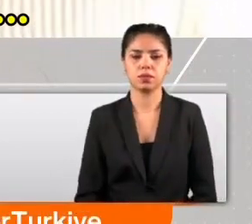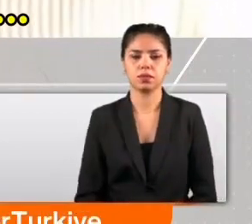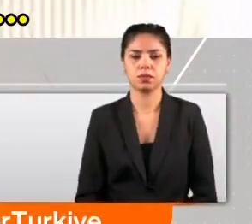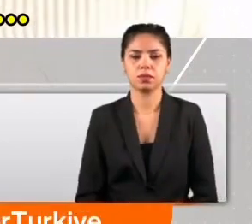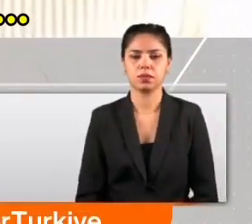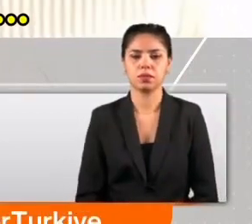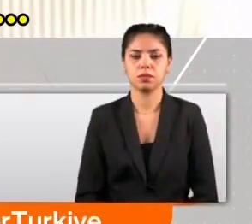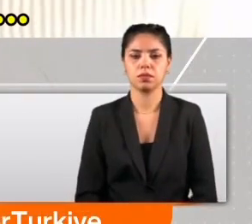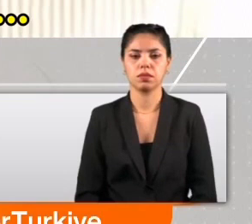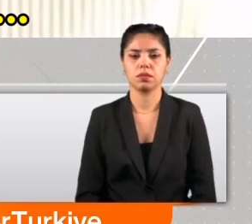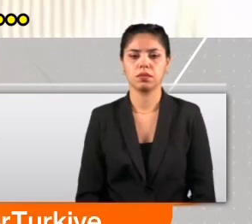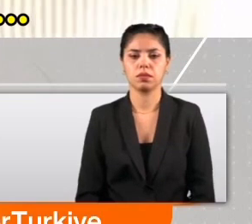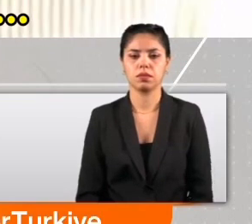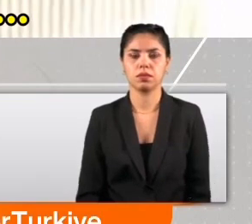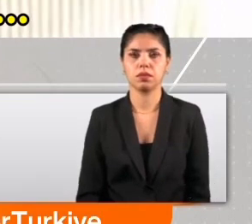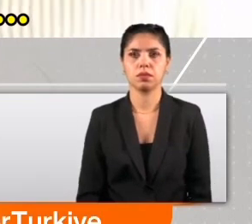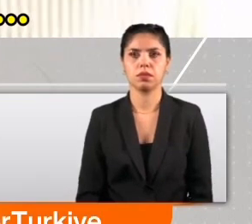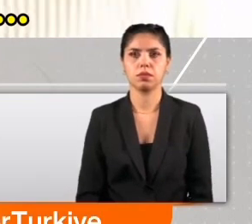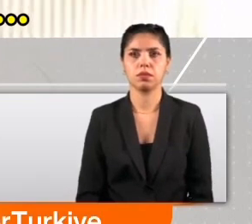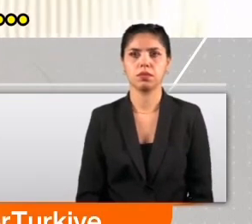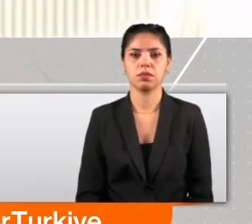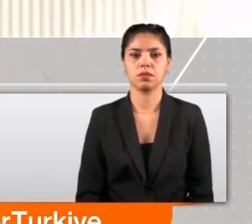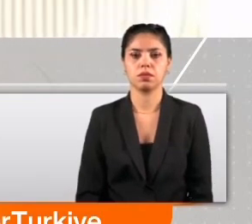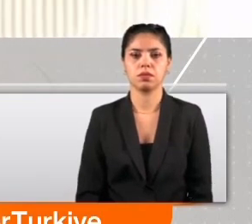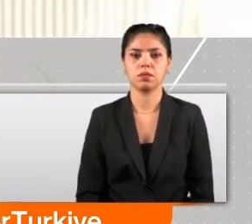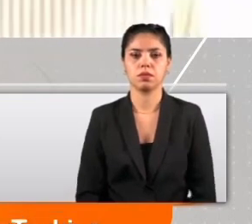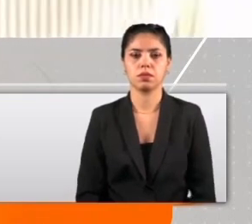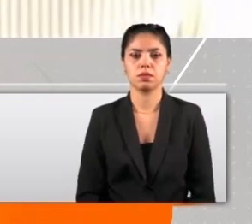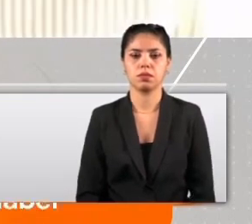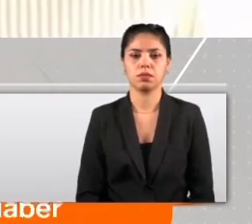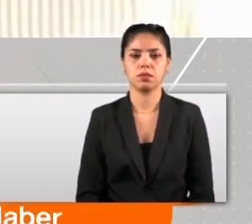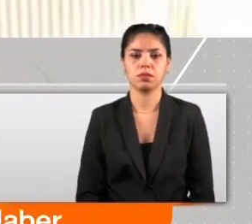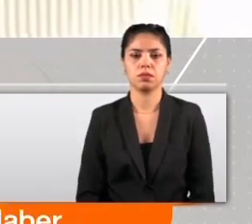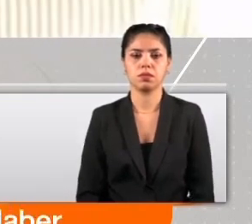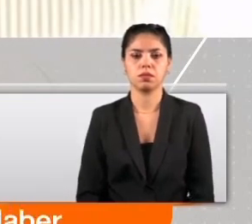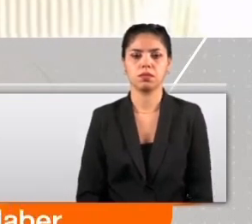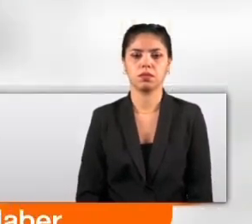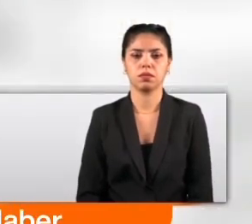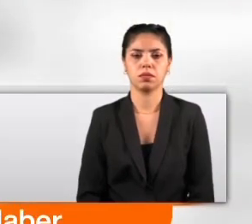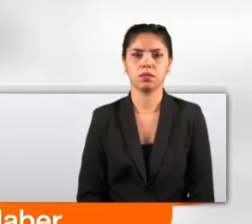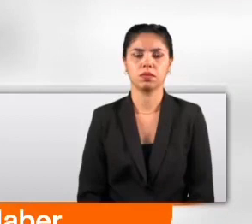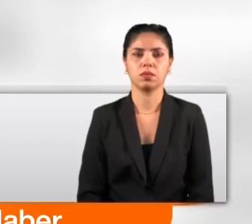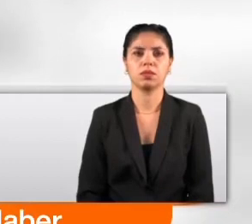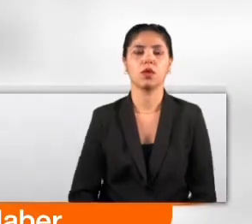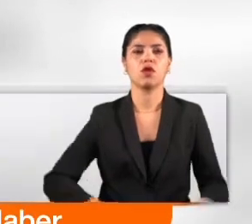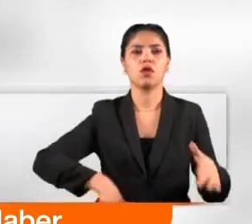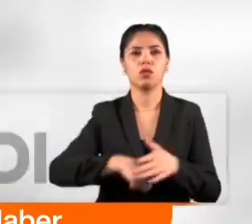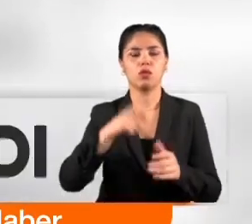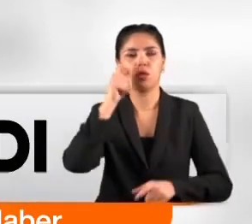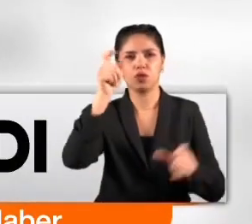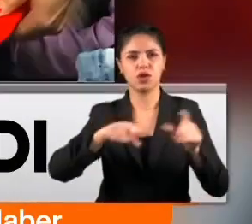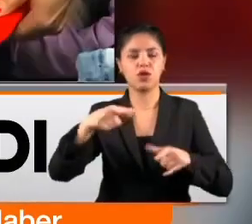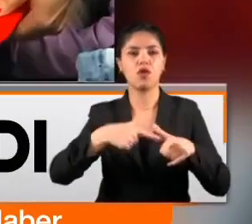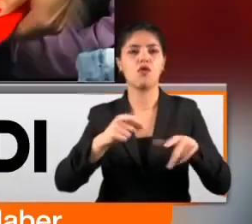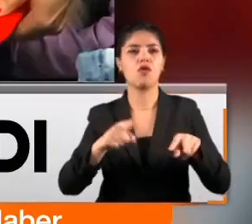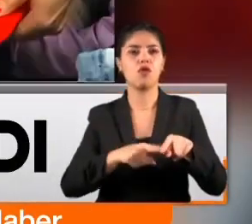döven, şiddet uygulayan, şiddet yanlısı, tefeci olarak... Ya ben 10 gündür tefeci olarak suçlanıyorum. Futbolculara fon